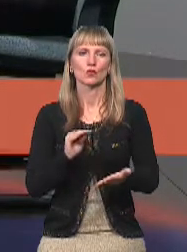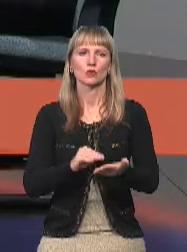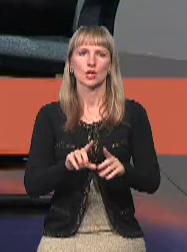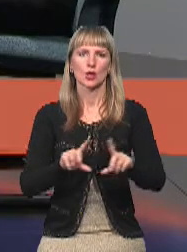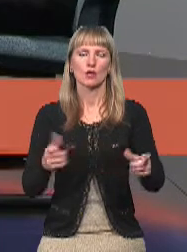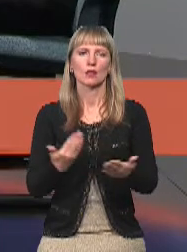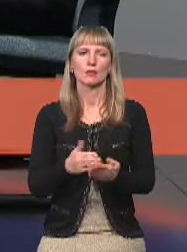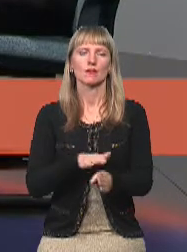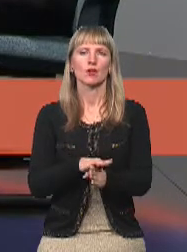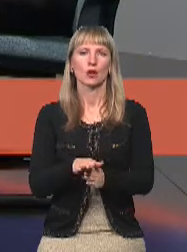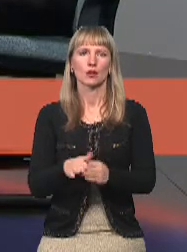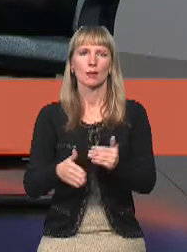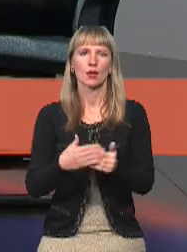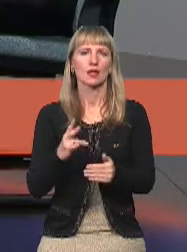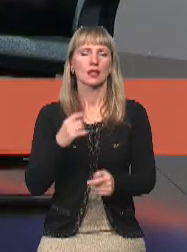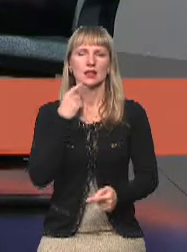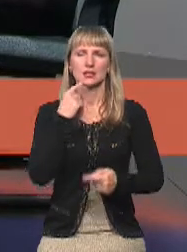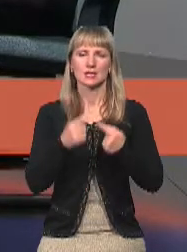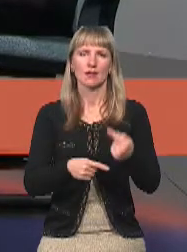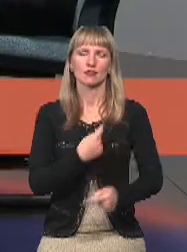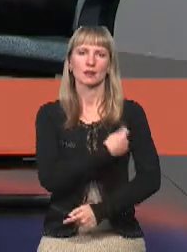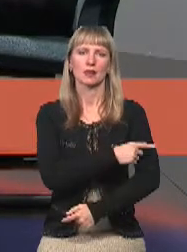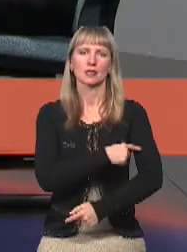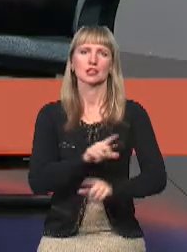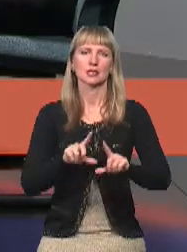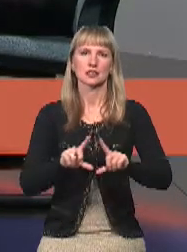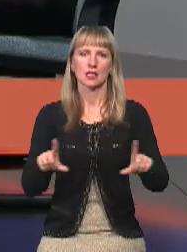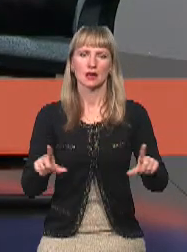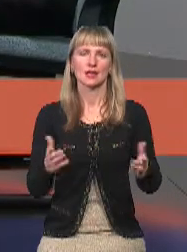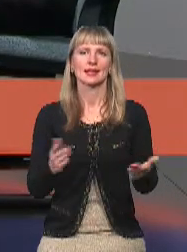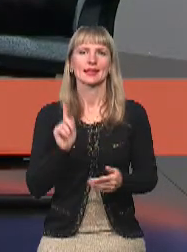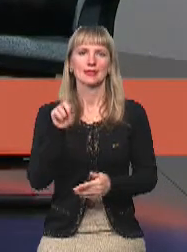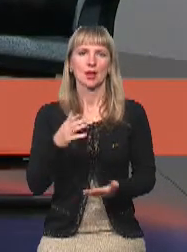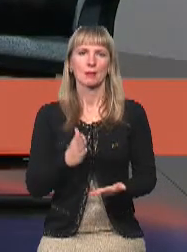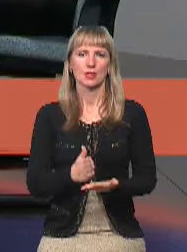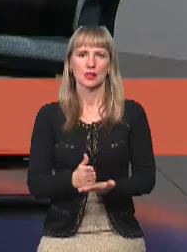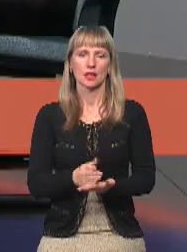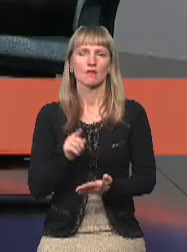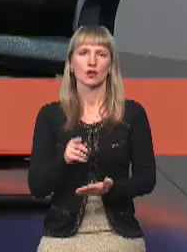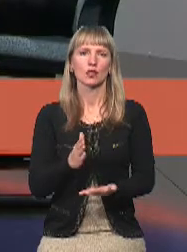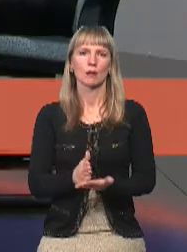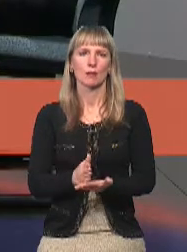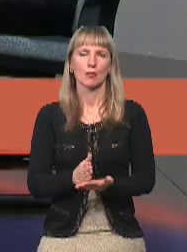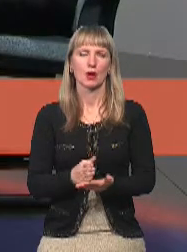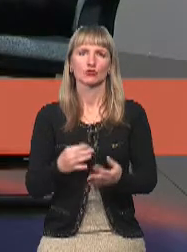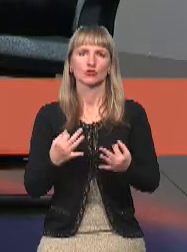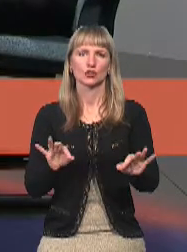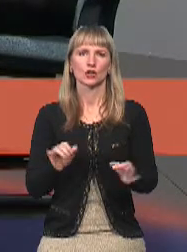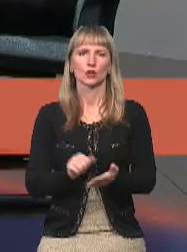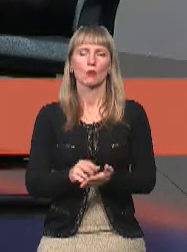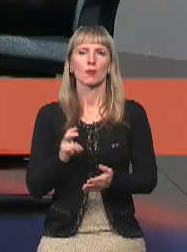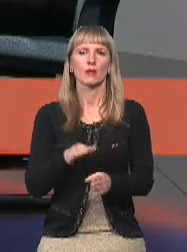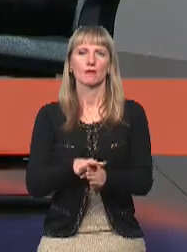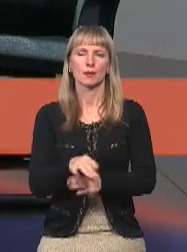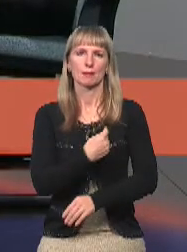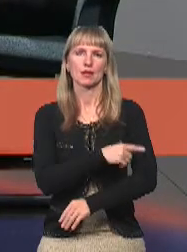наприклад, виконання покарань, не завжди медичні заклади, які там є, вони мають ліцензію на